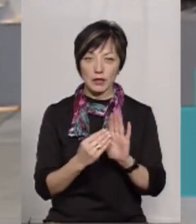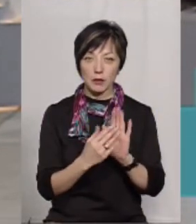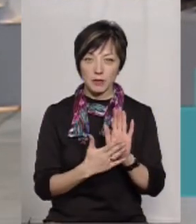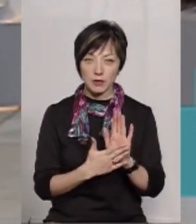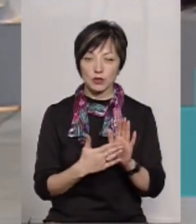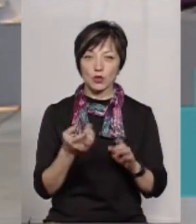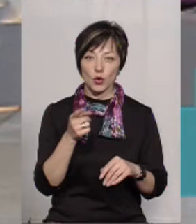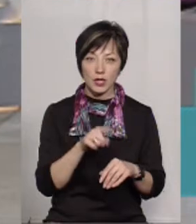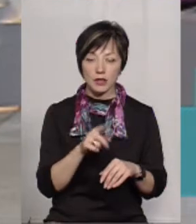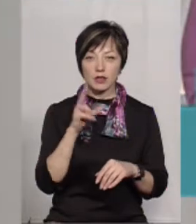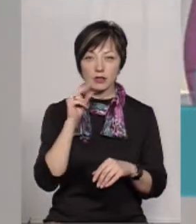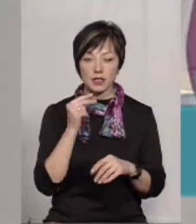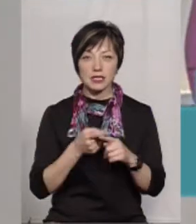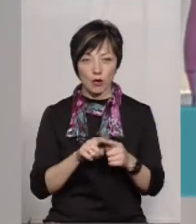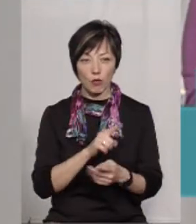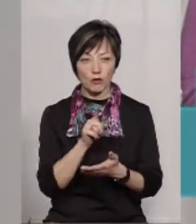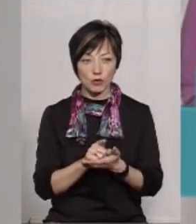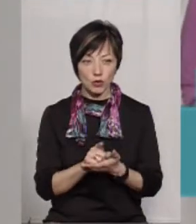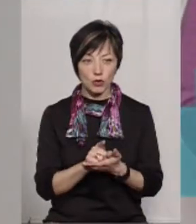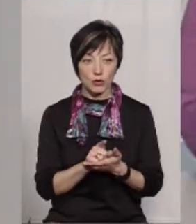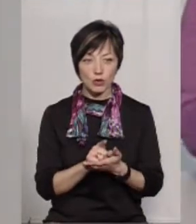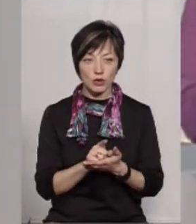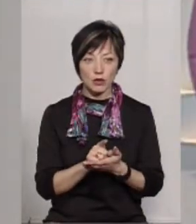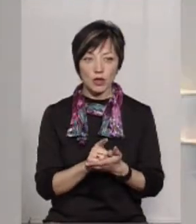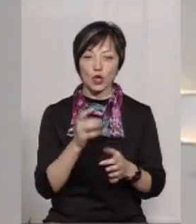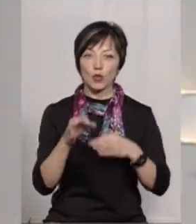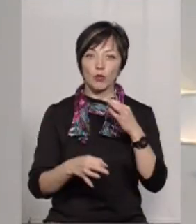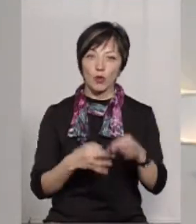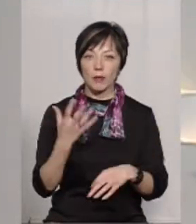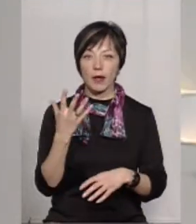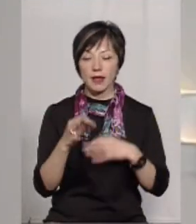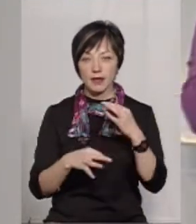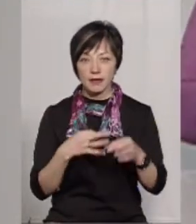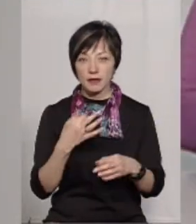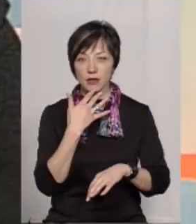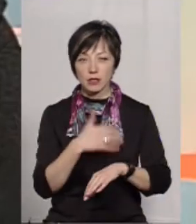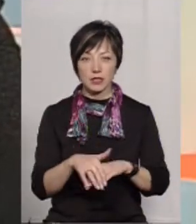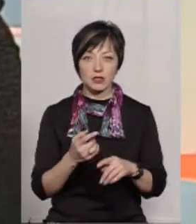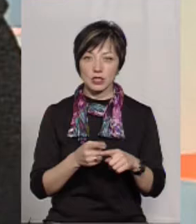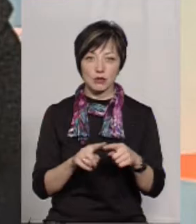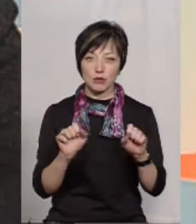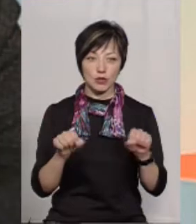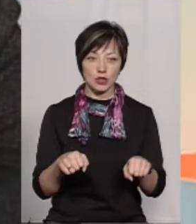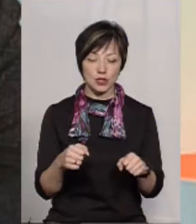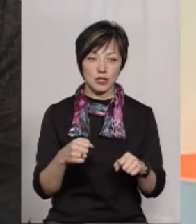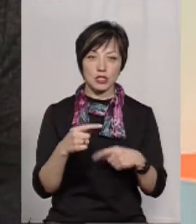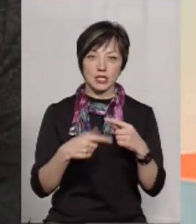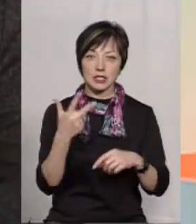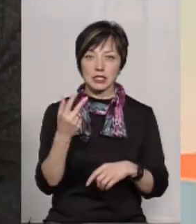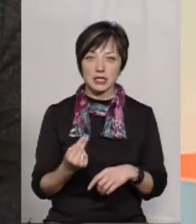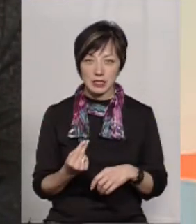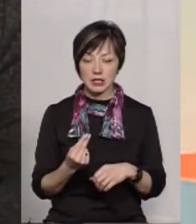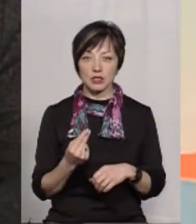написано, що от тоді-то. Це обов'язково от добу, чи там 5 діб, якщо з іноземцем? Чи це можна через 3